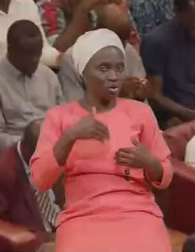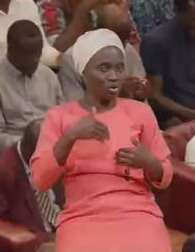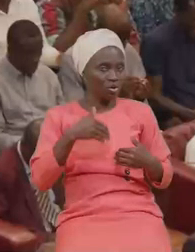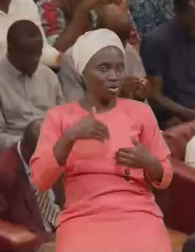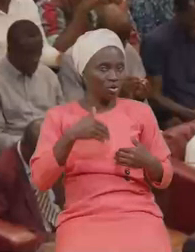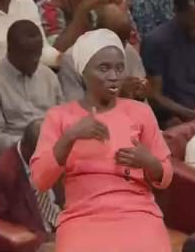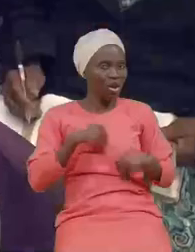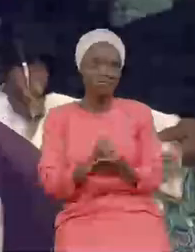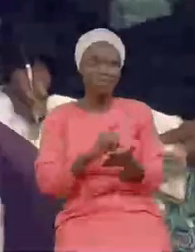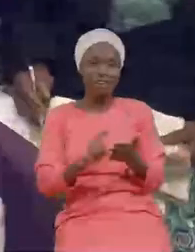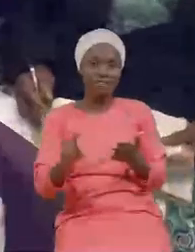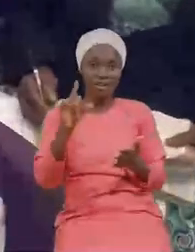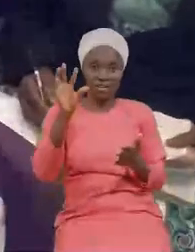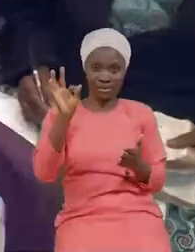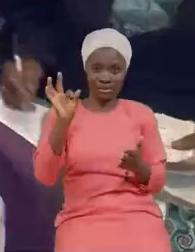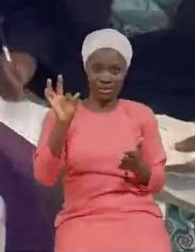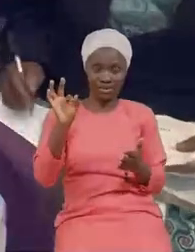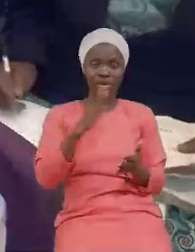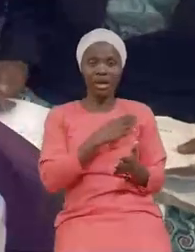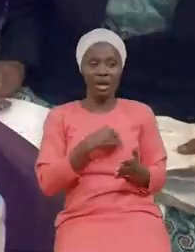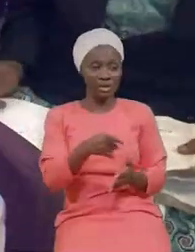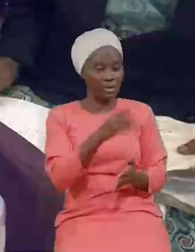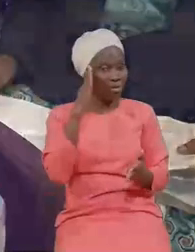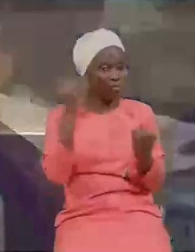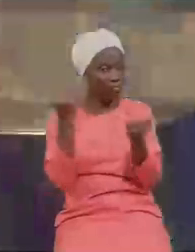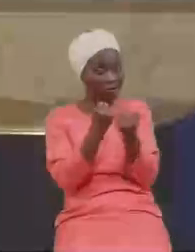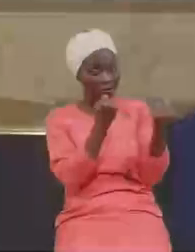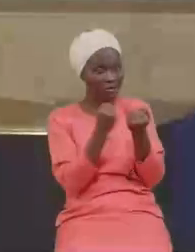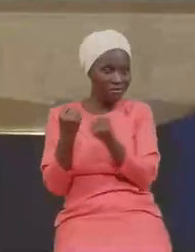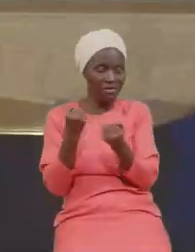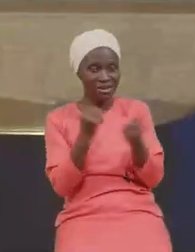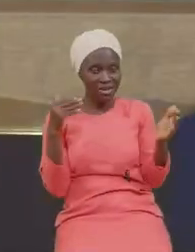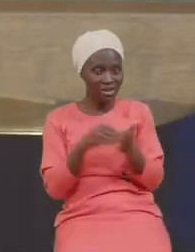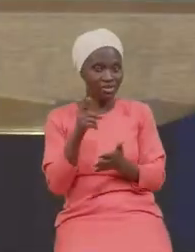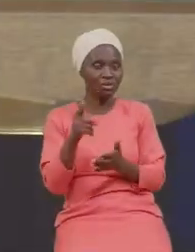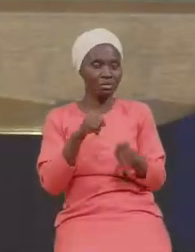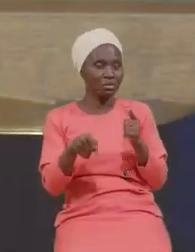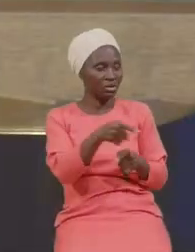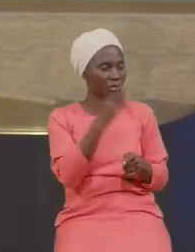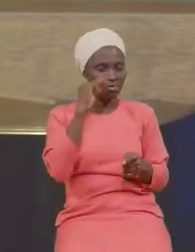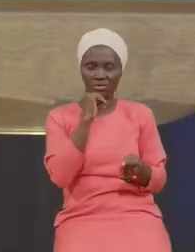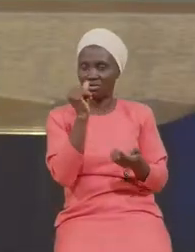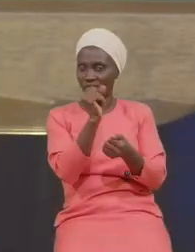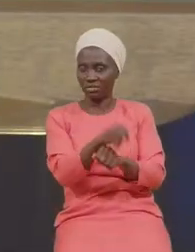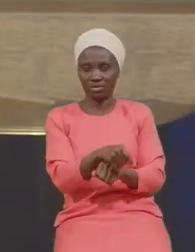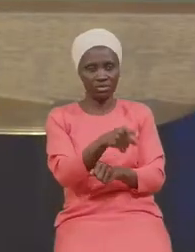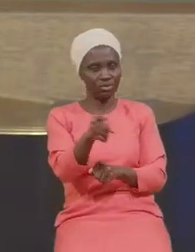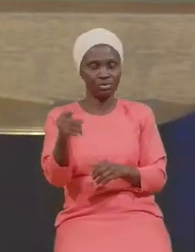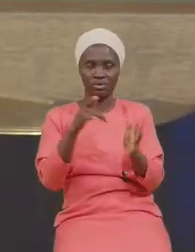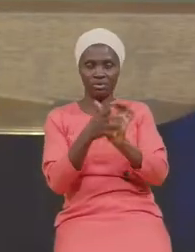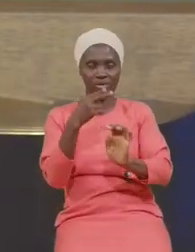19 ils te feront la guerre mais il ne te vaincrons